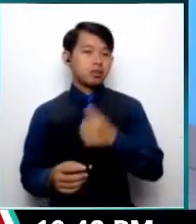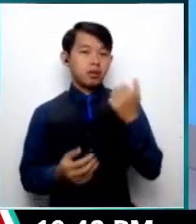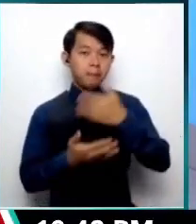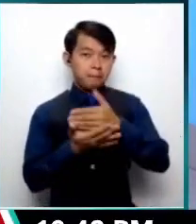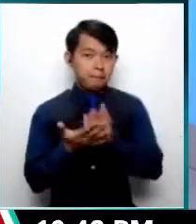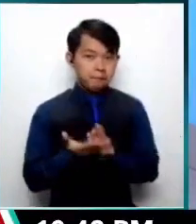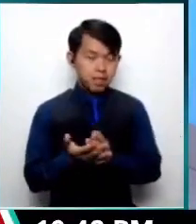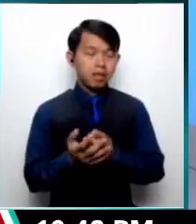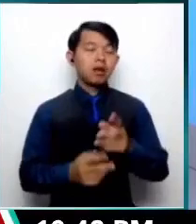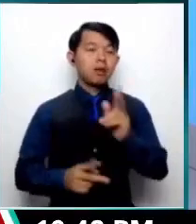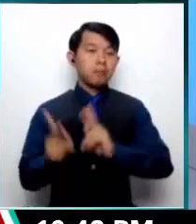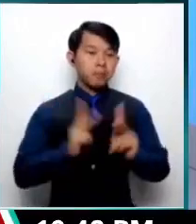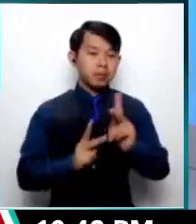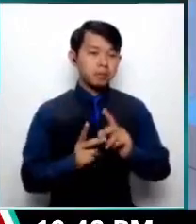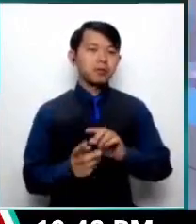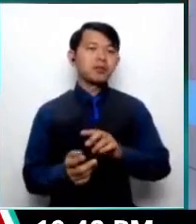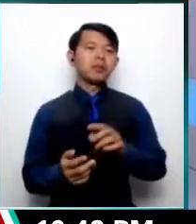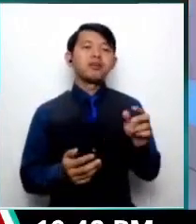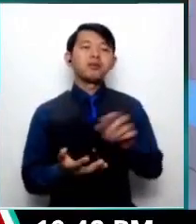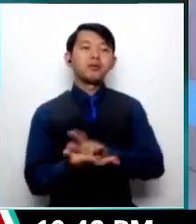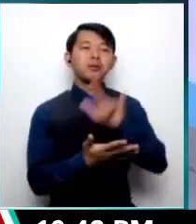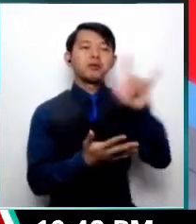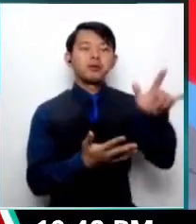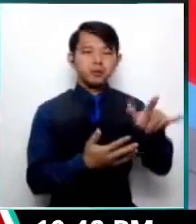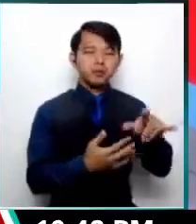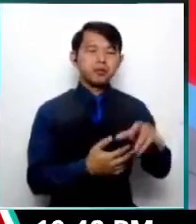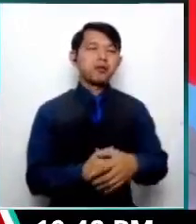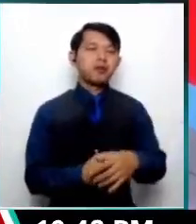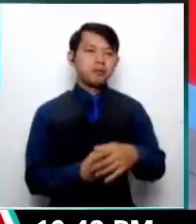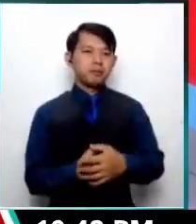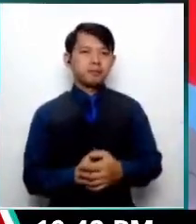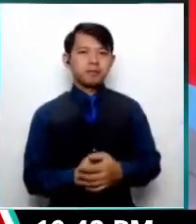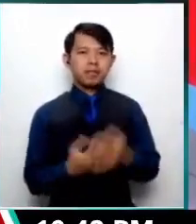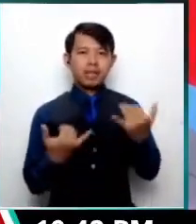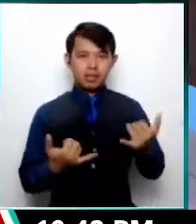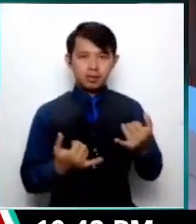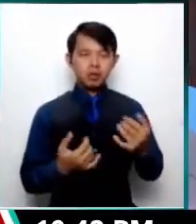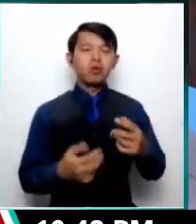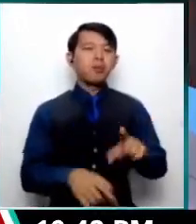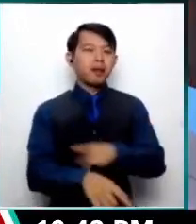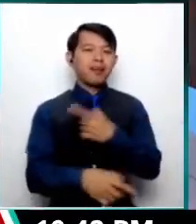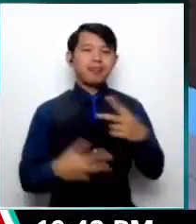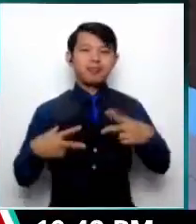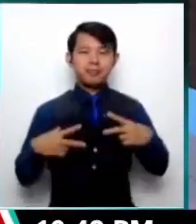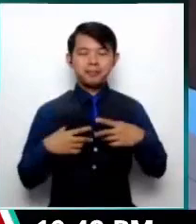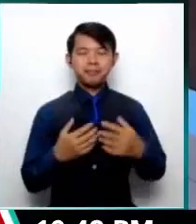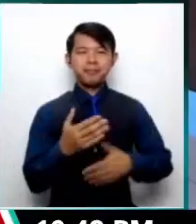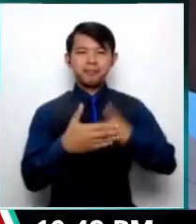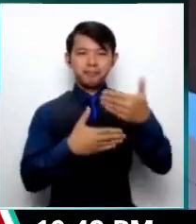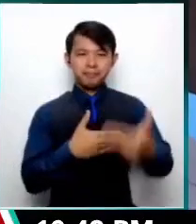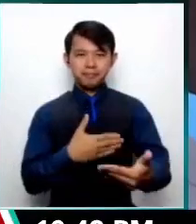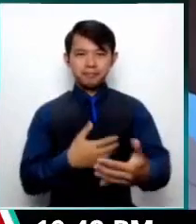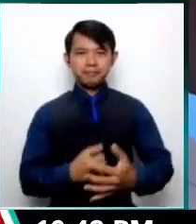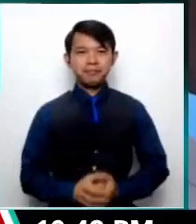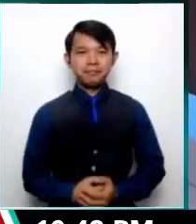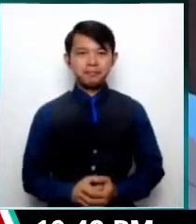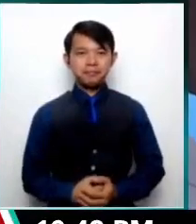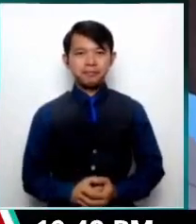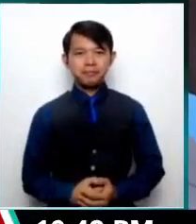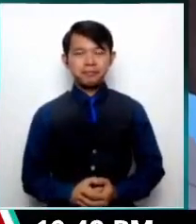weekend. Live mula sa NAIA Terminal 3, may report si Jamie Santos. Jamie?